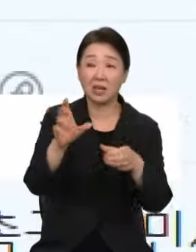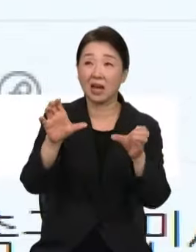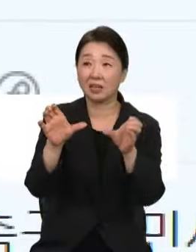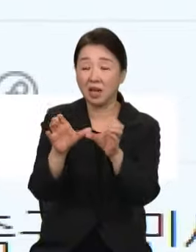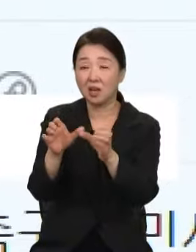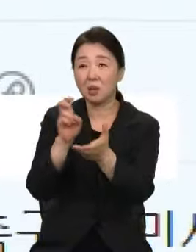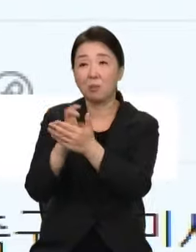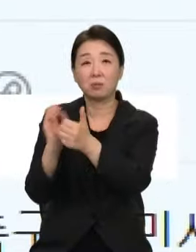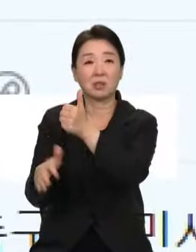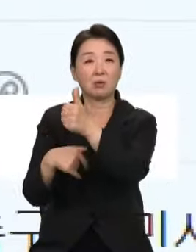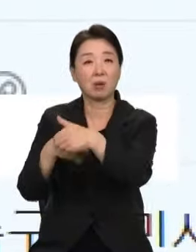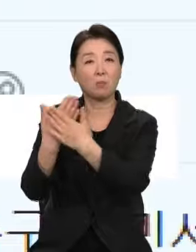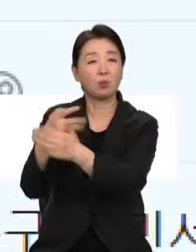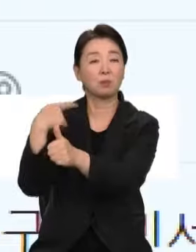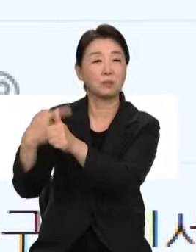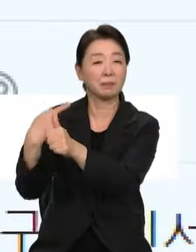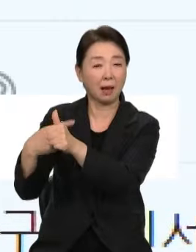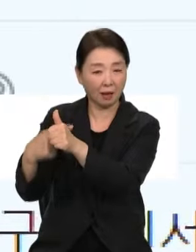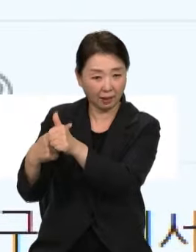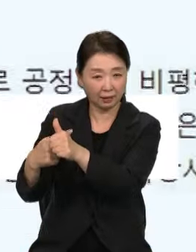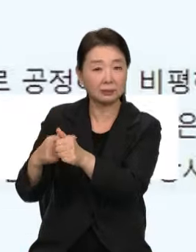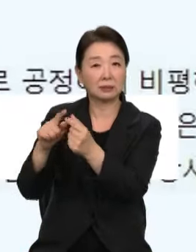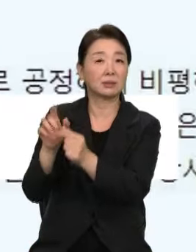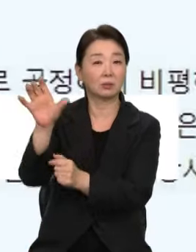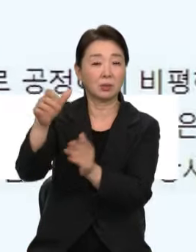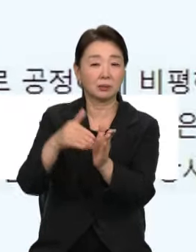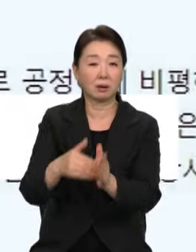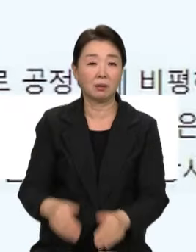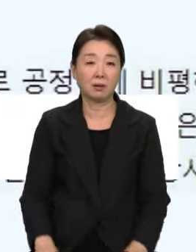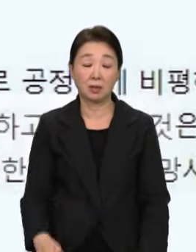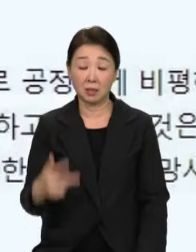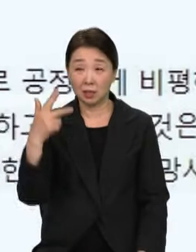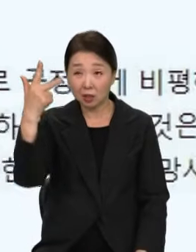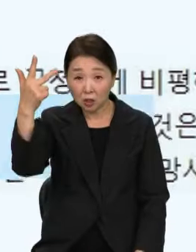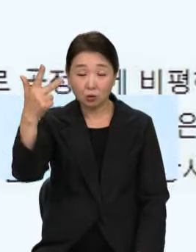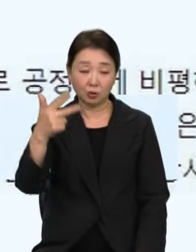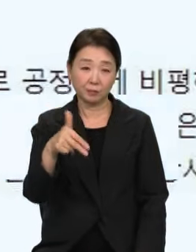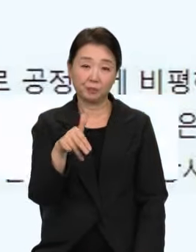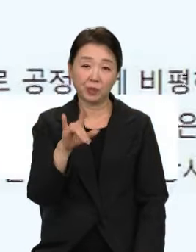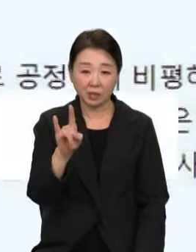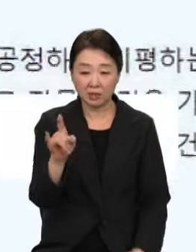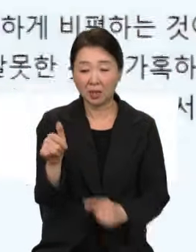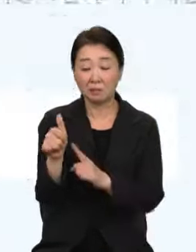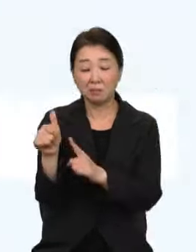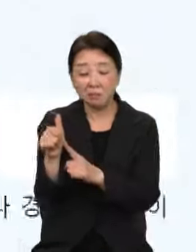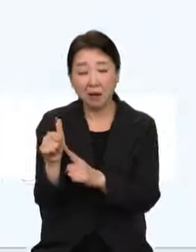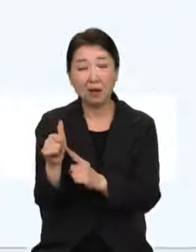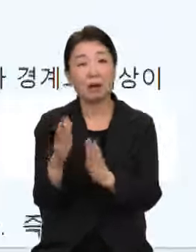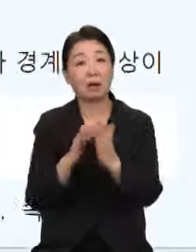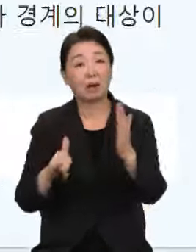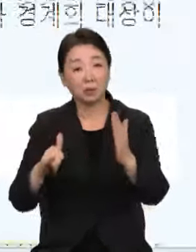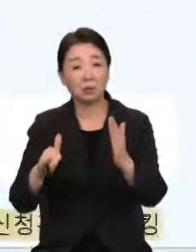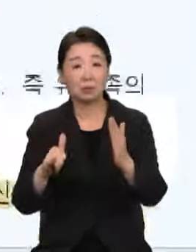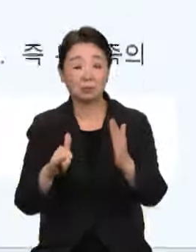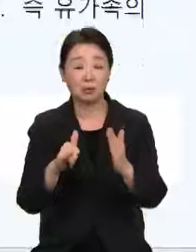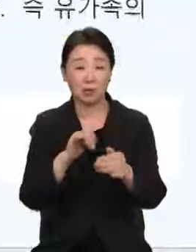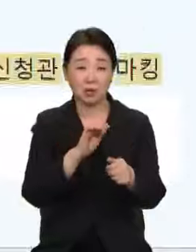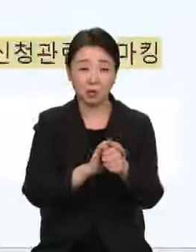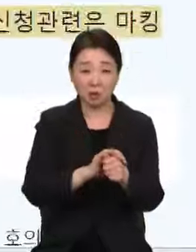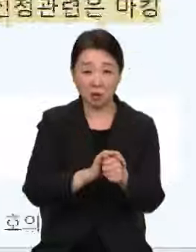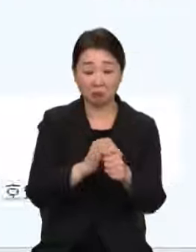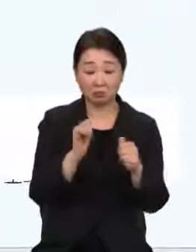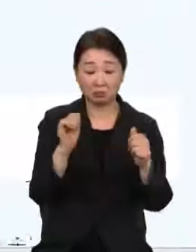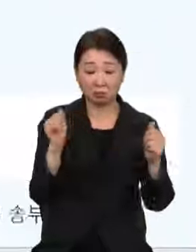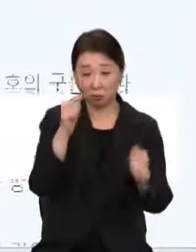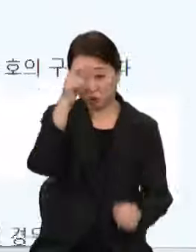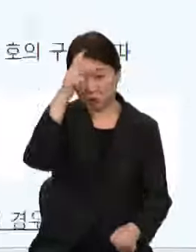법사위원들을 원색적으로 비난하는 내용이었습니다. 일주일 뒤엔 최상병의 유족이 경북경찰청 수사 결과에 이의를 신청한